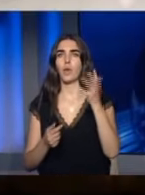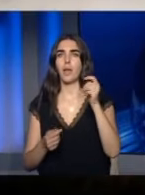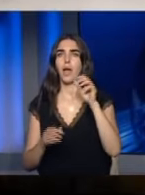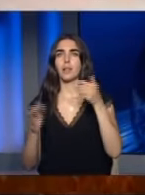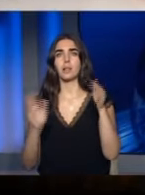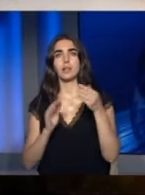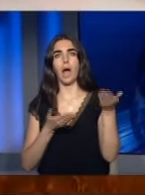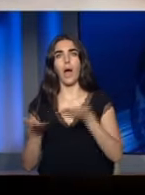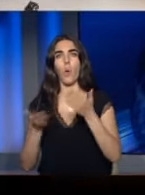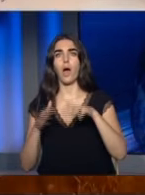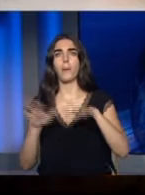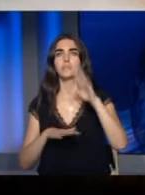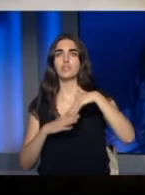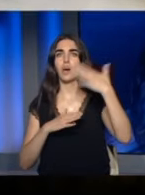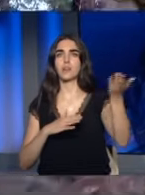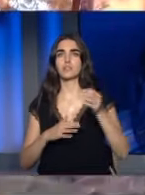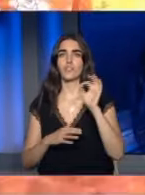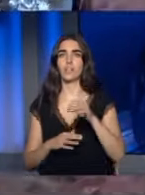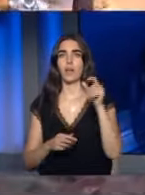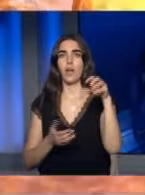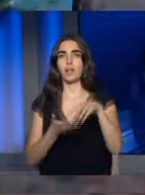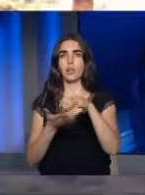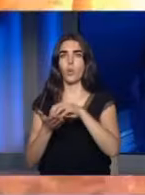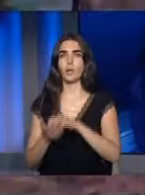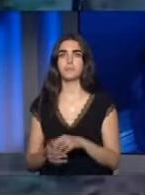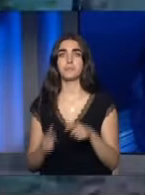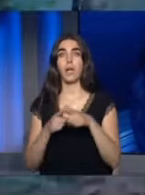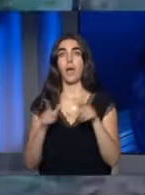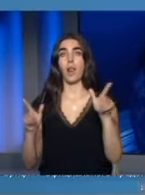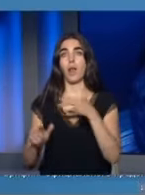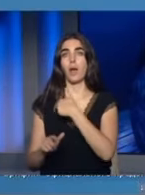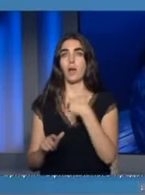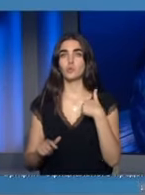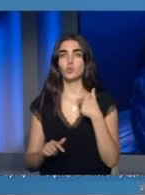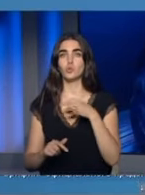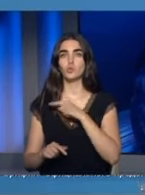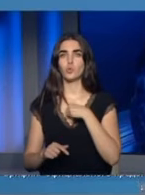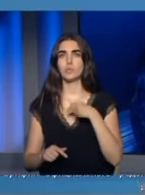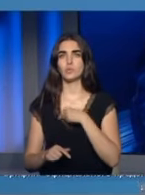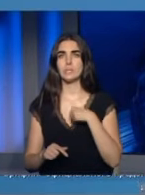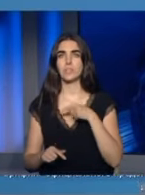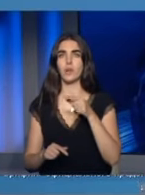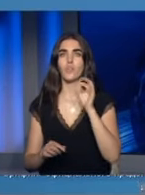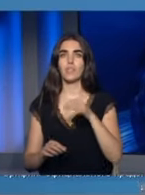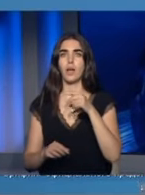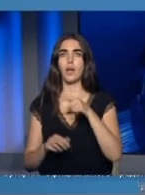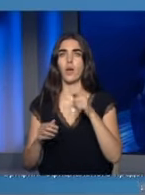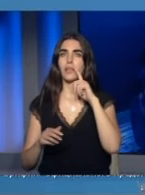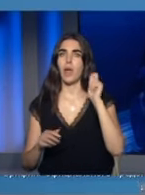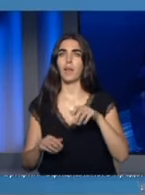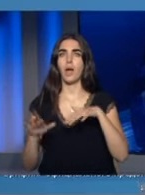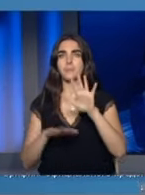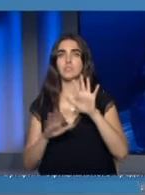ومنظمه من خارج المجموعه الى القمه في الغضون اعلنت سويسرا تنظيم مؤتمر بشان اوكرانيا يومي 15 و16 حزيران